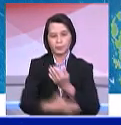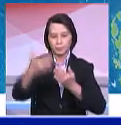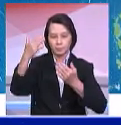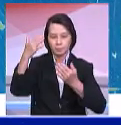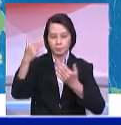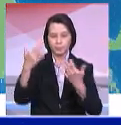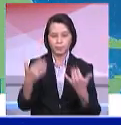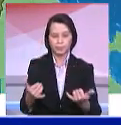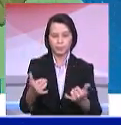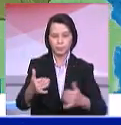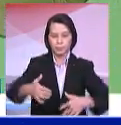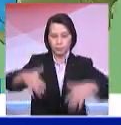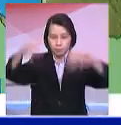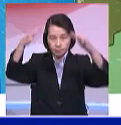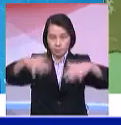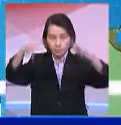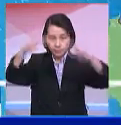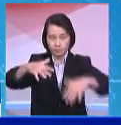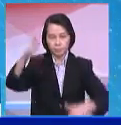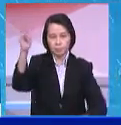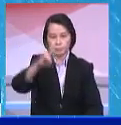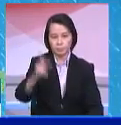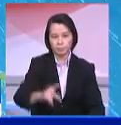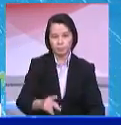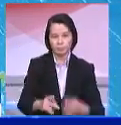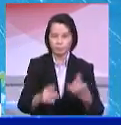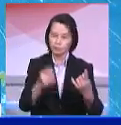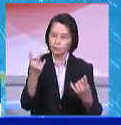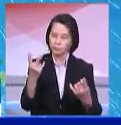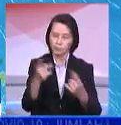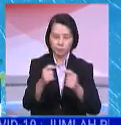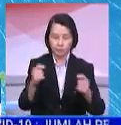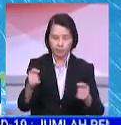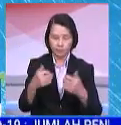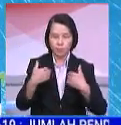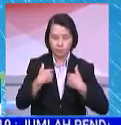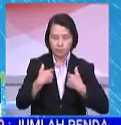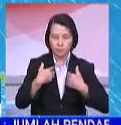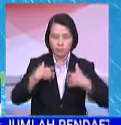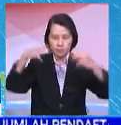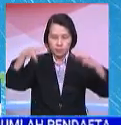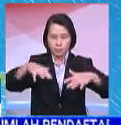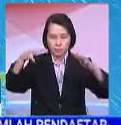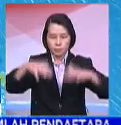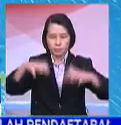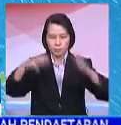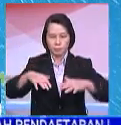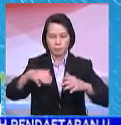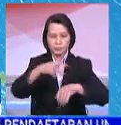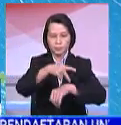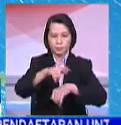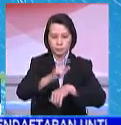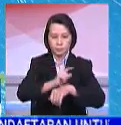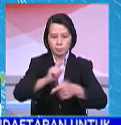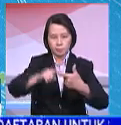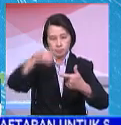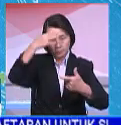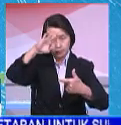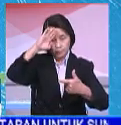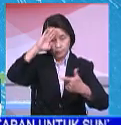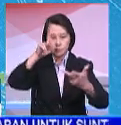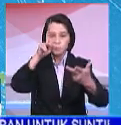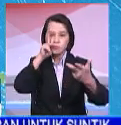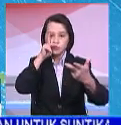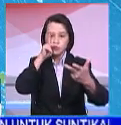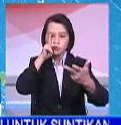Semenanjung. Kelihatan hujan berserta ribut petir di satu dua tempat kini sedang berlaku, melibatkan Langkawi, Negeri Perlis,